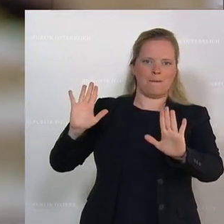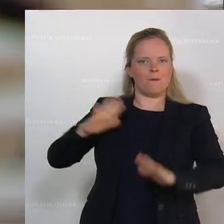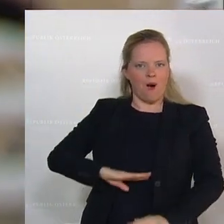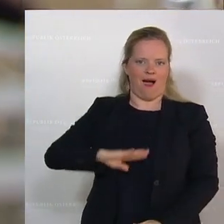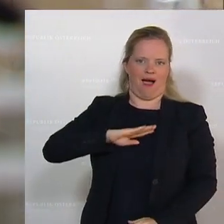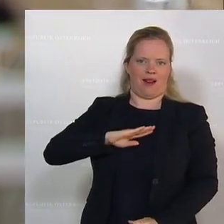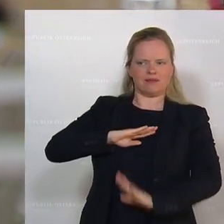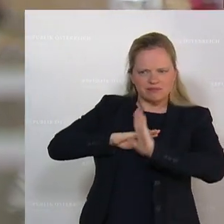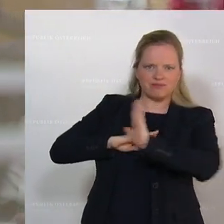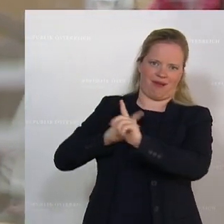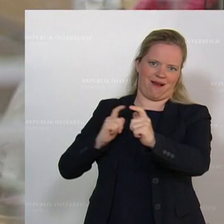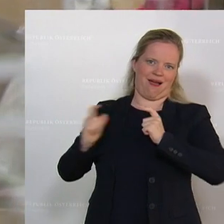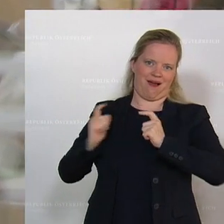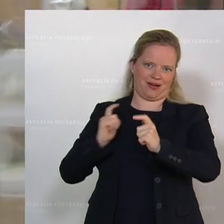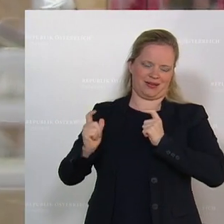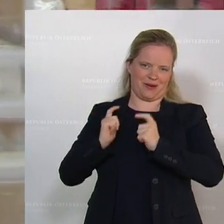Charakter.